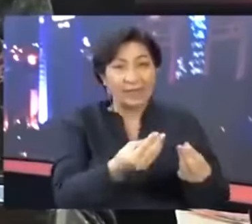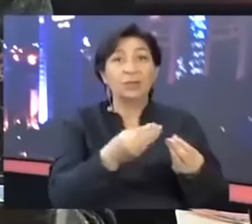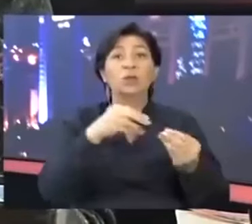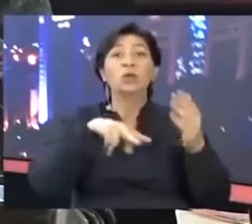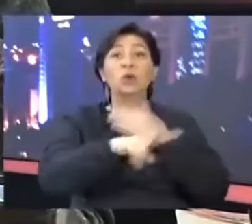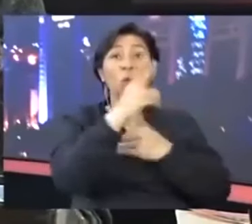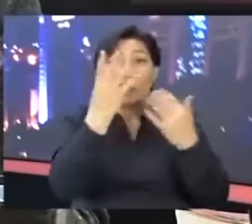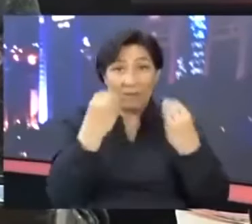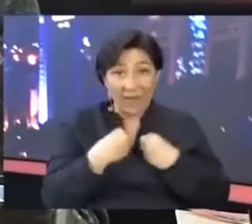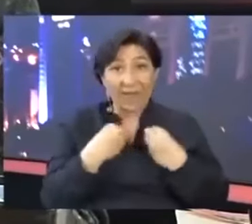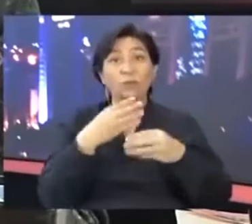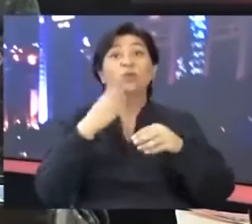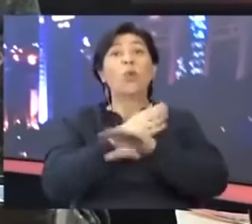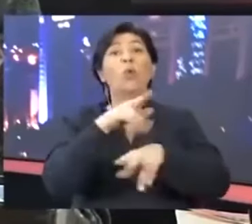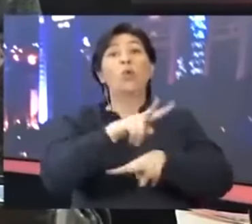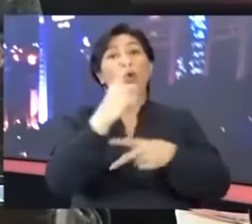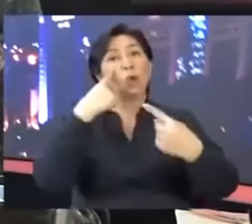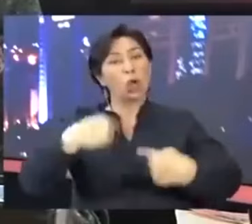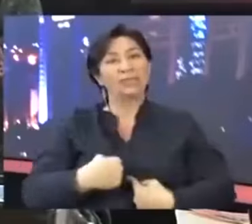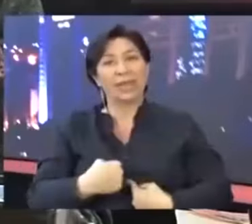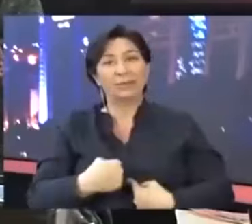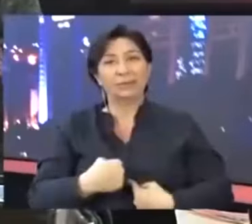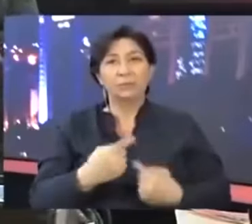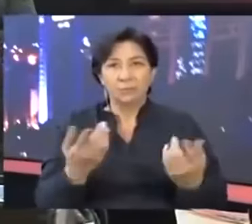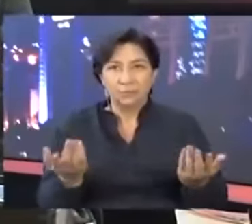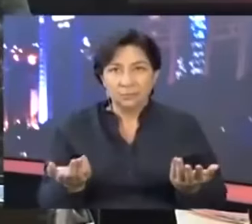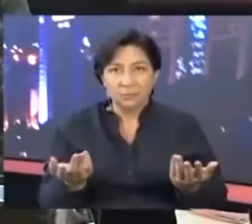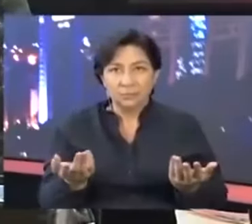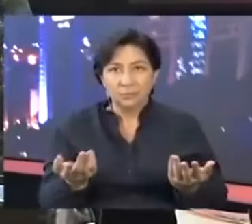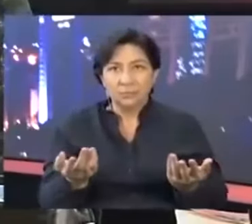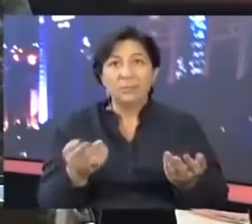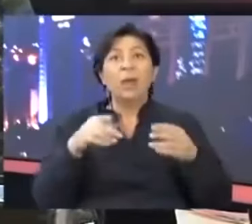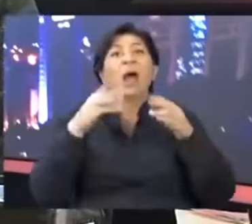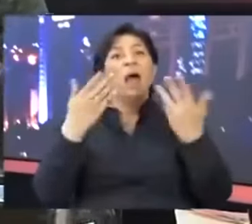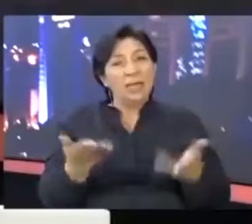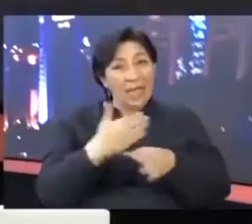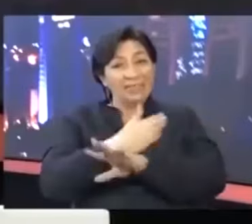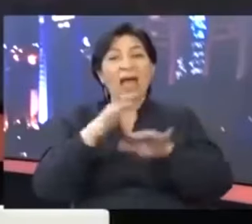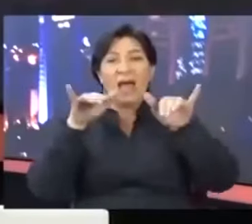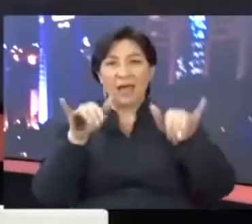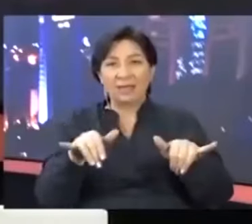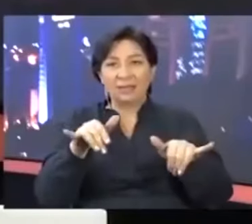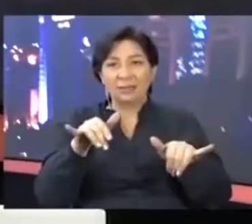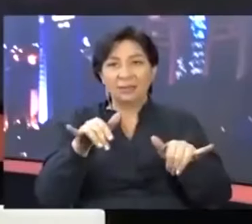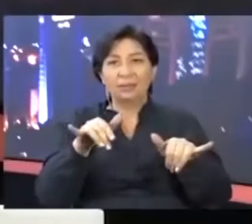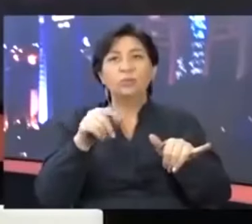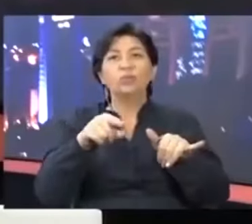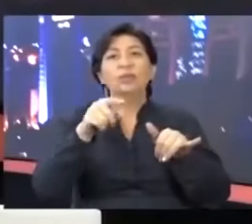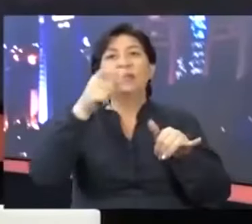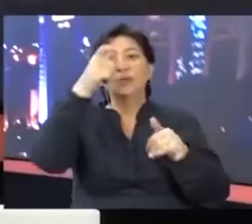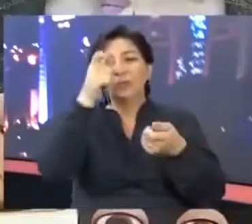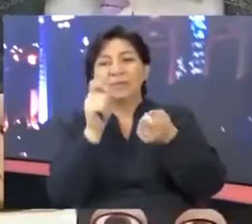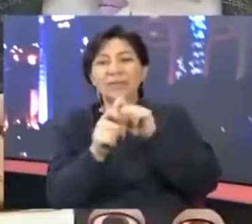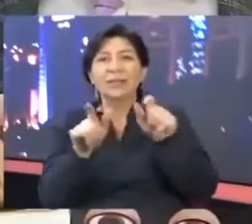olan Doğru yolu göster Hı hı Şimdi burada aslında aynı ama Nedir mesela tefsir tefsire gerek yok